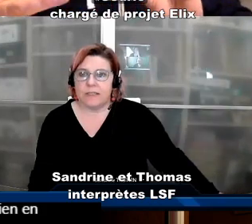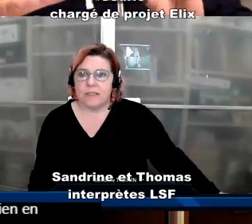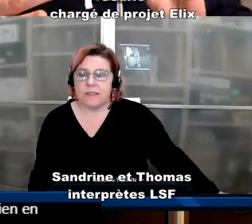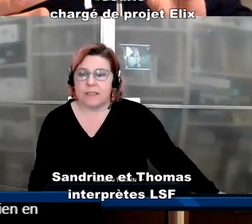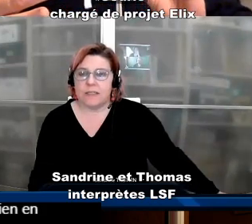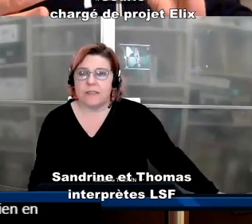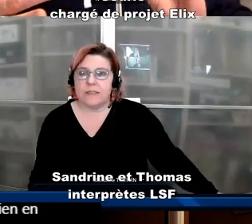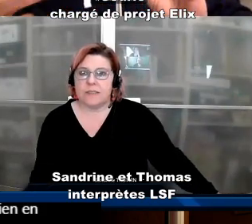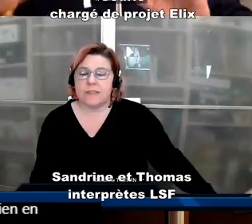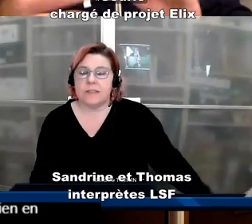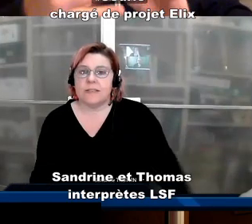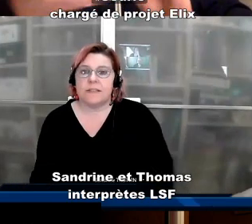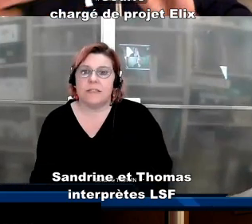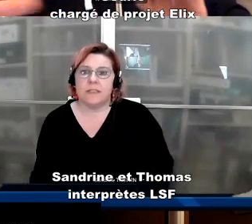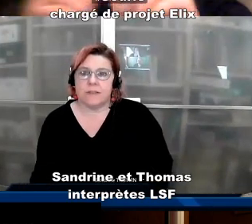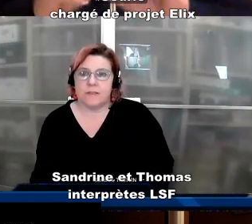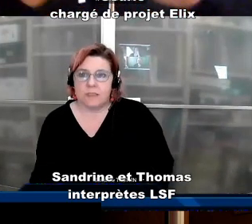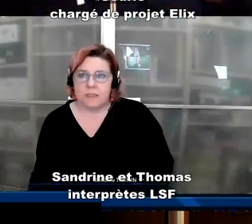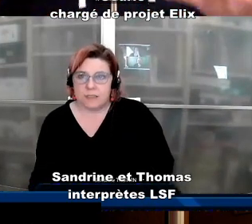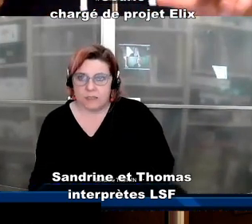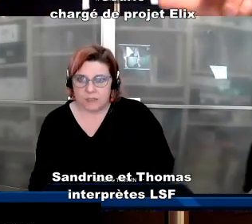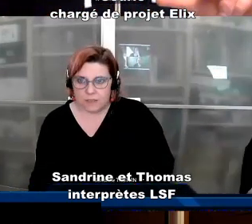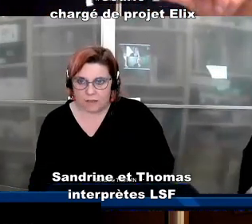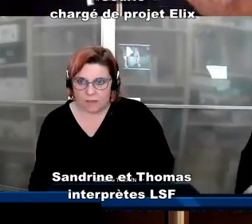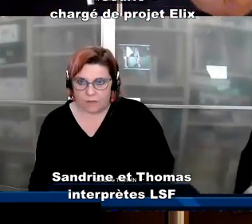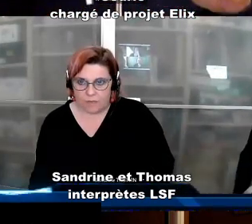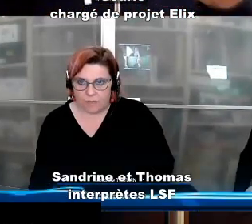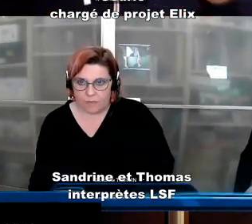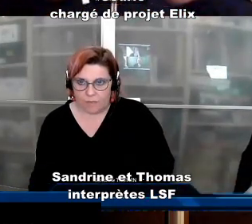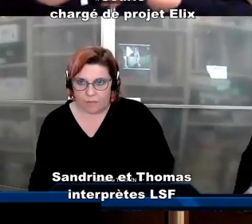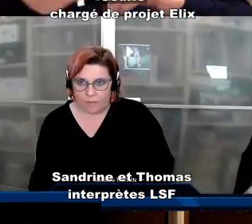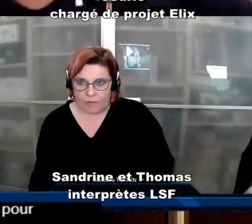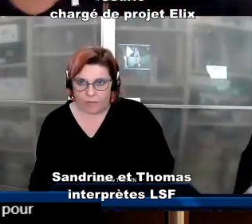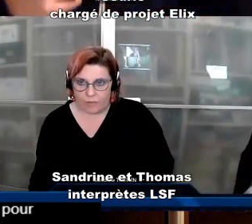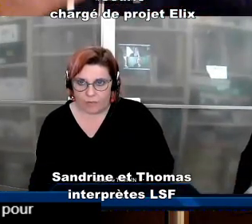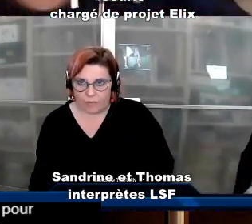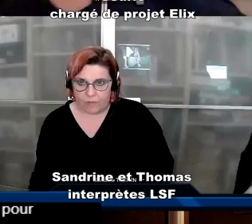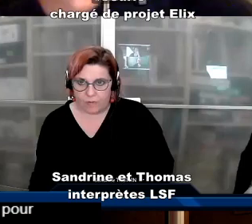On va créer des signes.